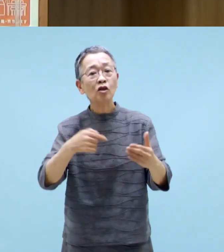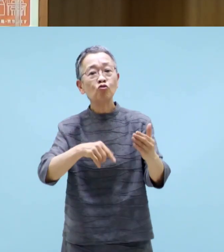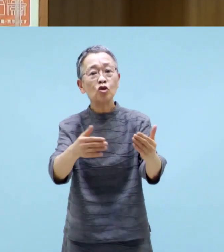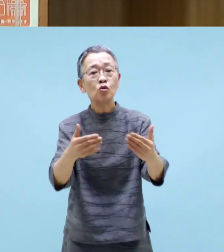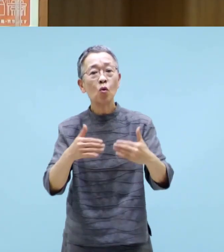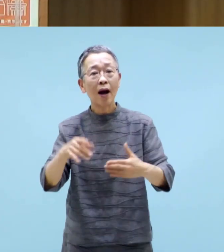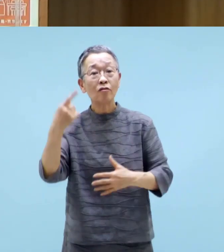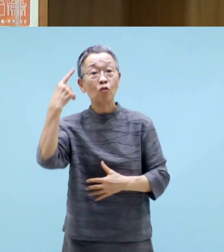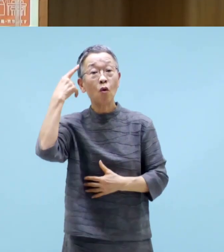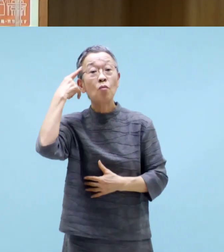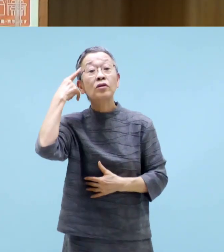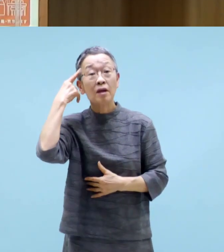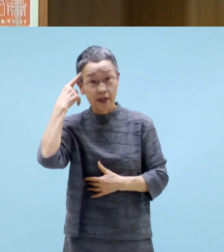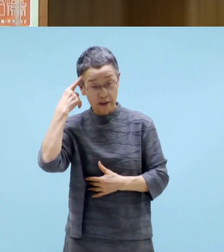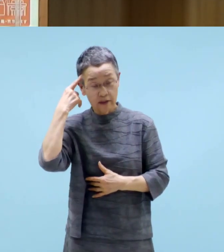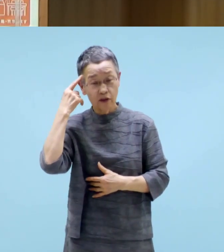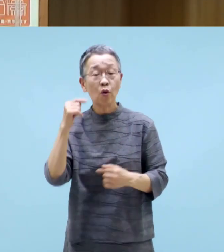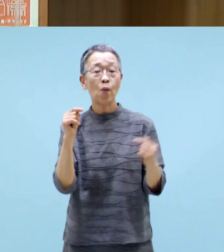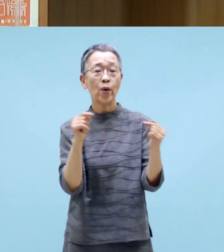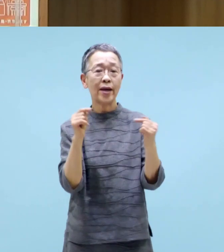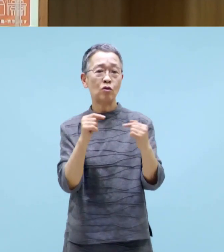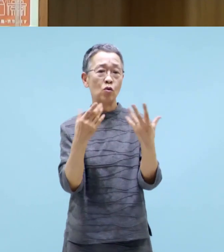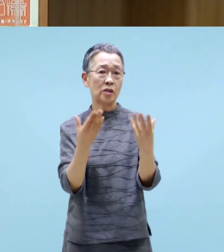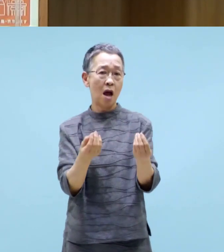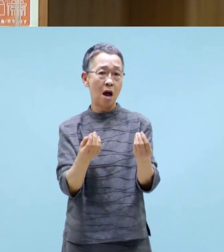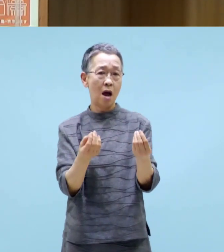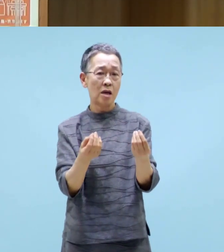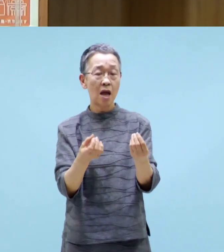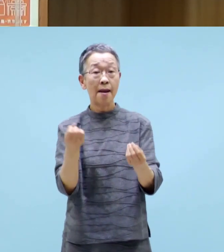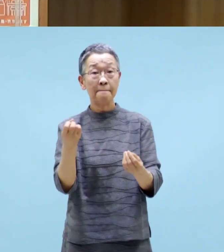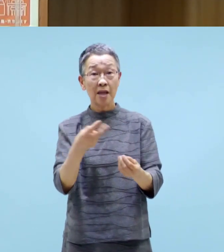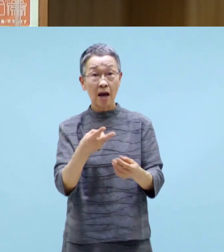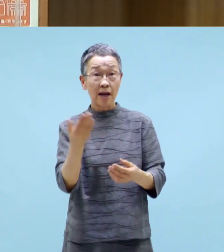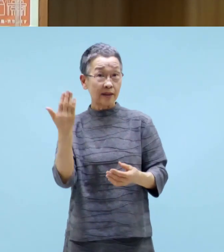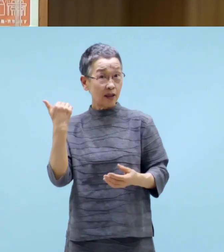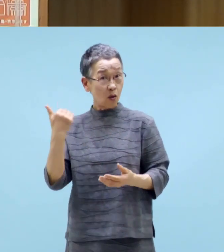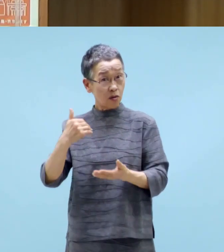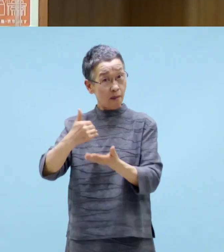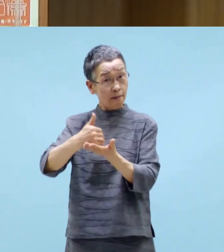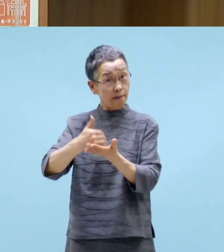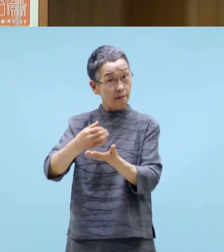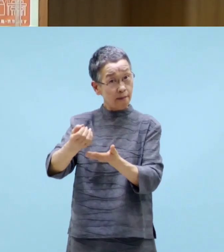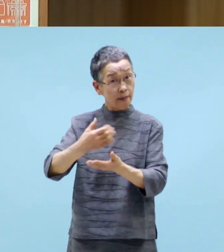に検討を行いました。また先ほどお話のあった